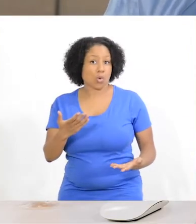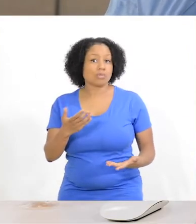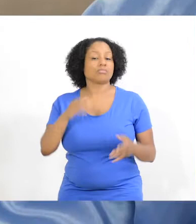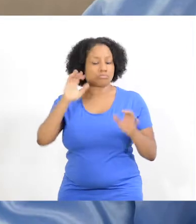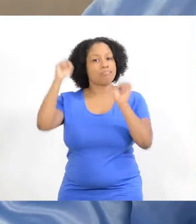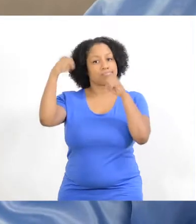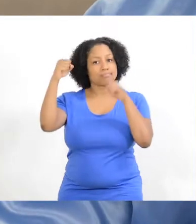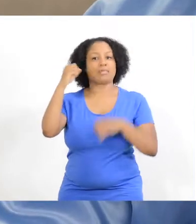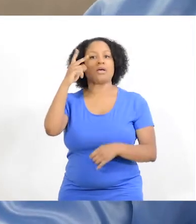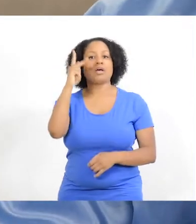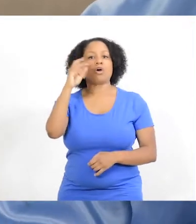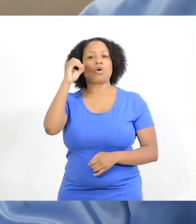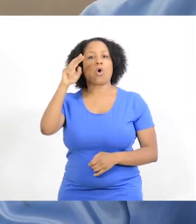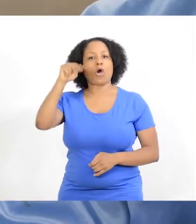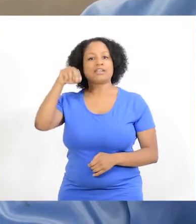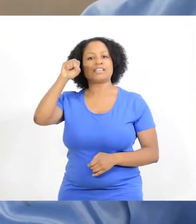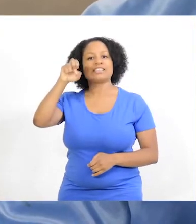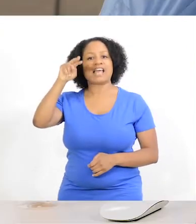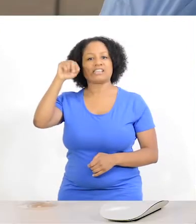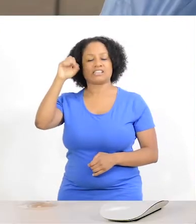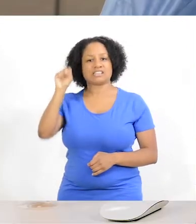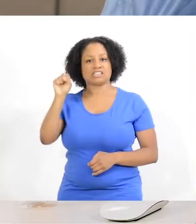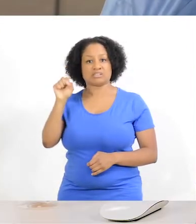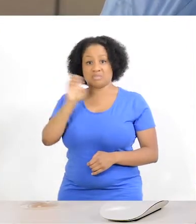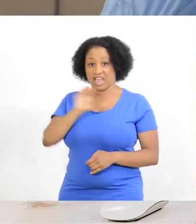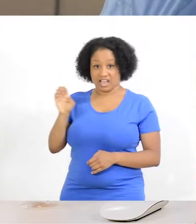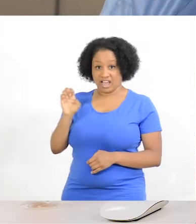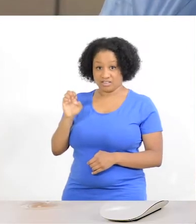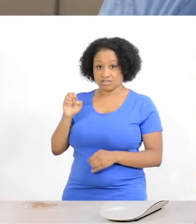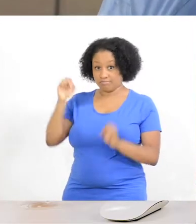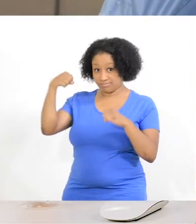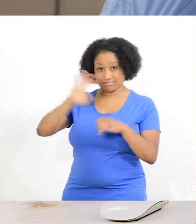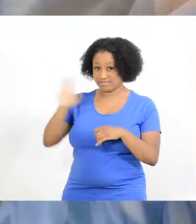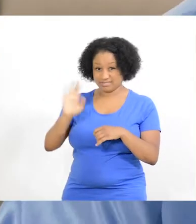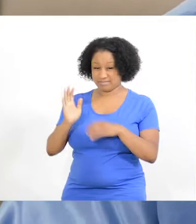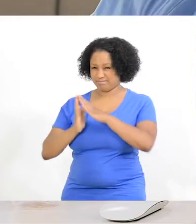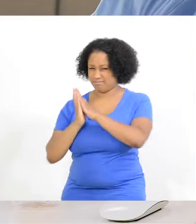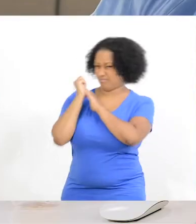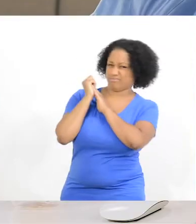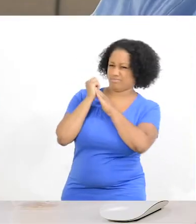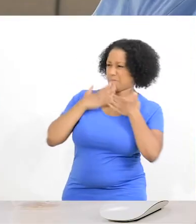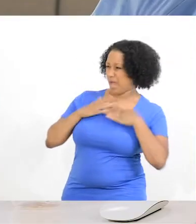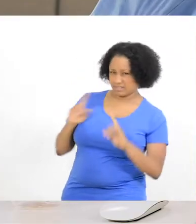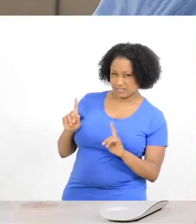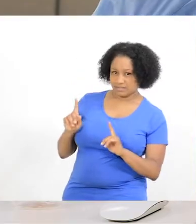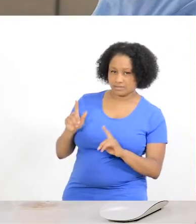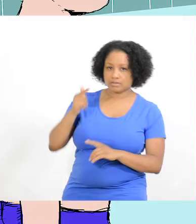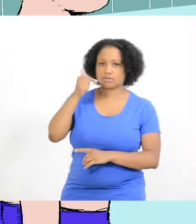Konsens. Bei Erkan ist das aber kein Konsens. Er fühlt sich von den Nachrichten und Bildern bedrängt. Ist so. Und bei